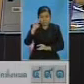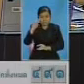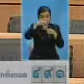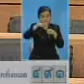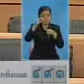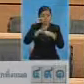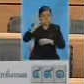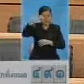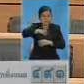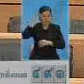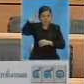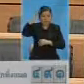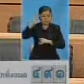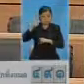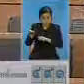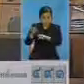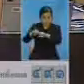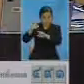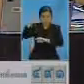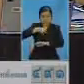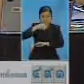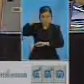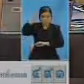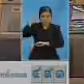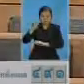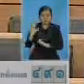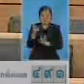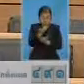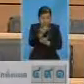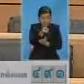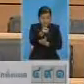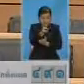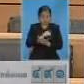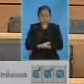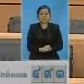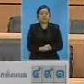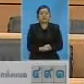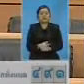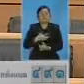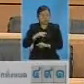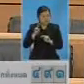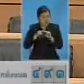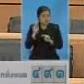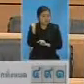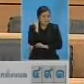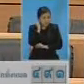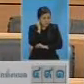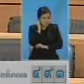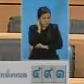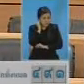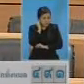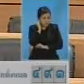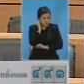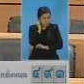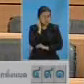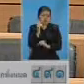ถ้าไม่ประท้วงท่านนั่งลงครับ เดี๋ยวนะท่านประธานผมฟังนะครับ